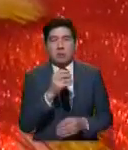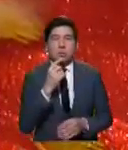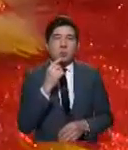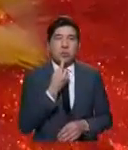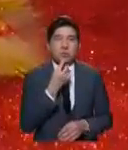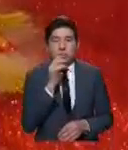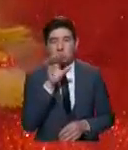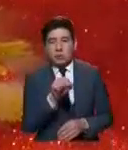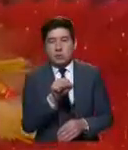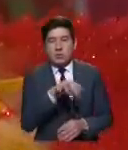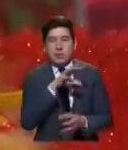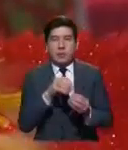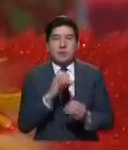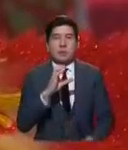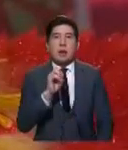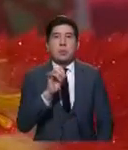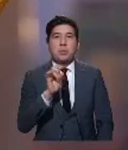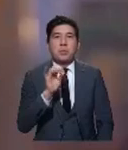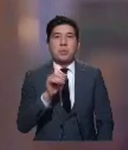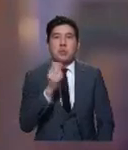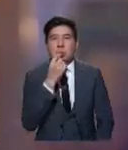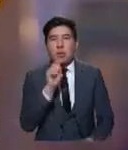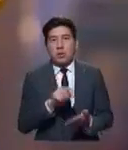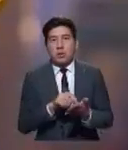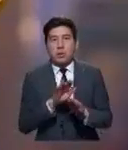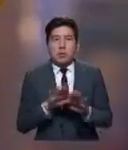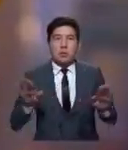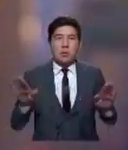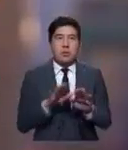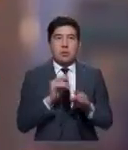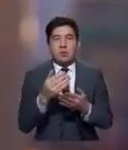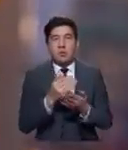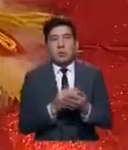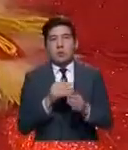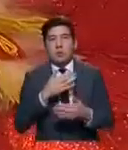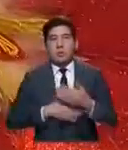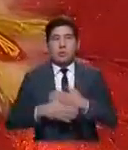заметить. Огненная птица Самрук, по ее словам, принесет радость и счастье в следующем году.